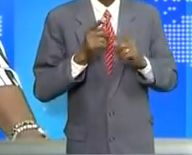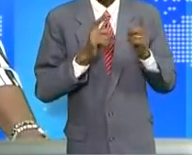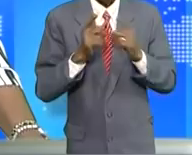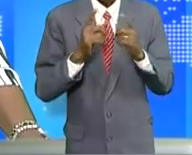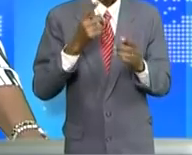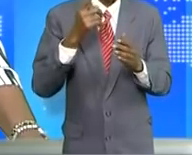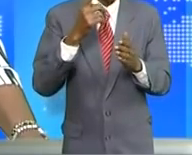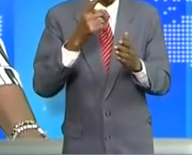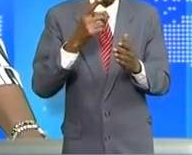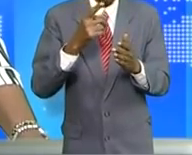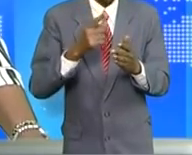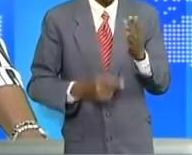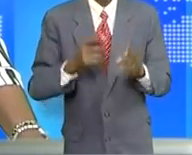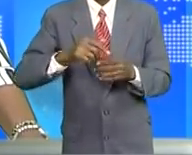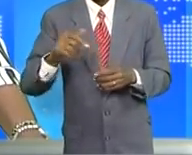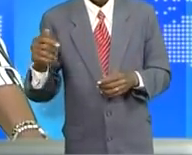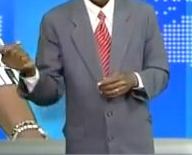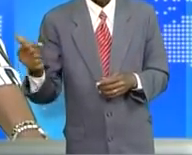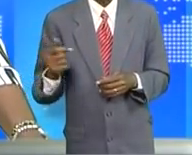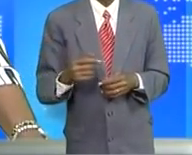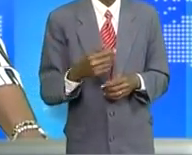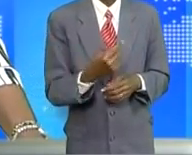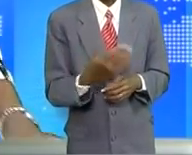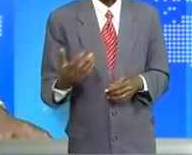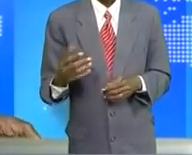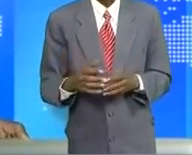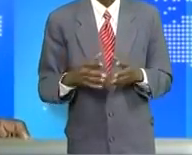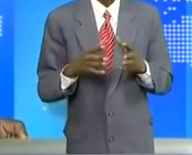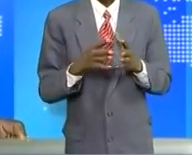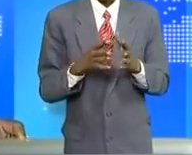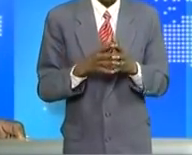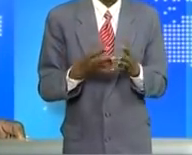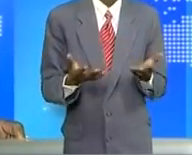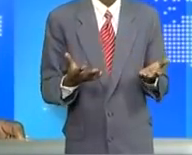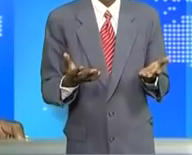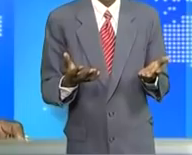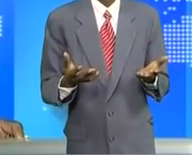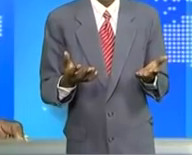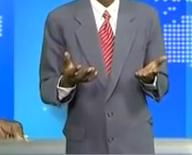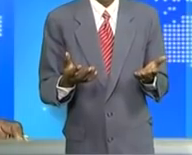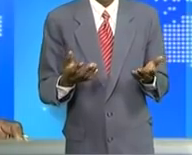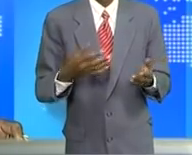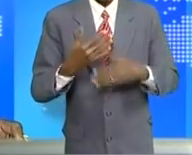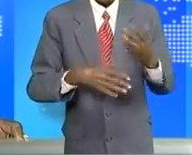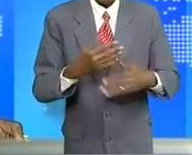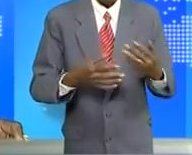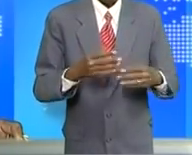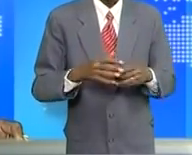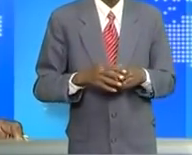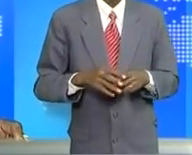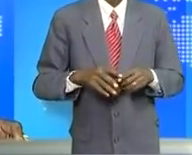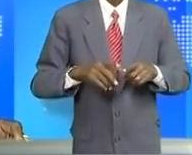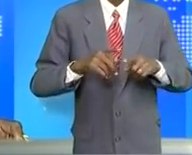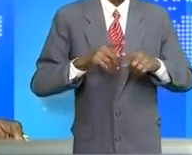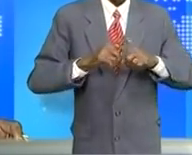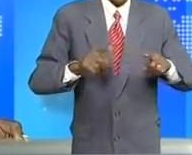d'entraide chrétienne à l'initiative du ministère de la Recherche scientifique. Objectif, donner la bonne information sur cette pandémie qui